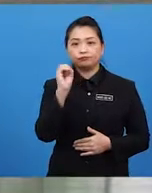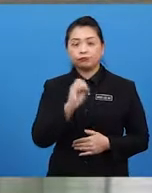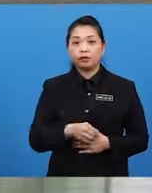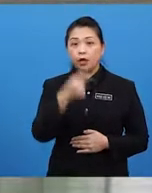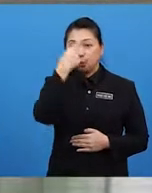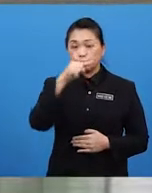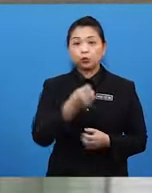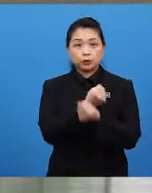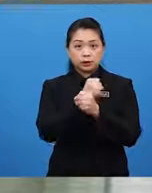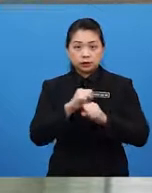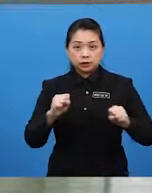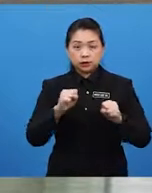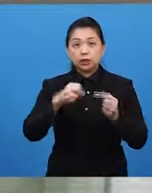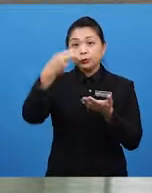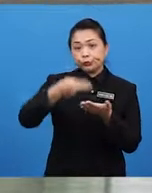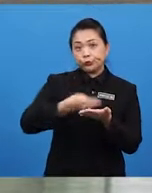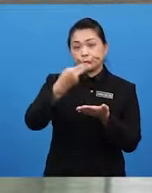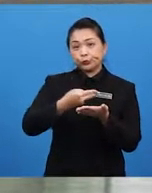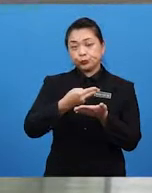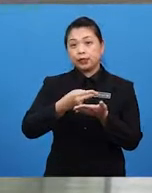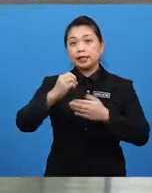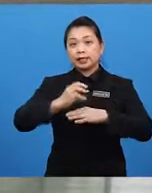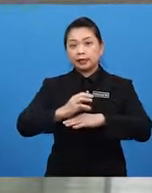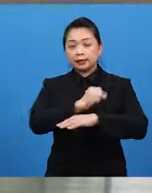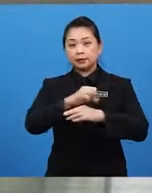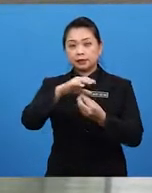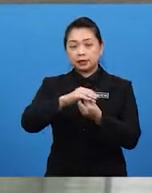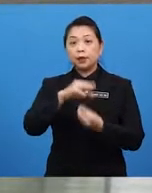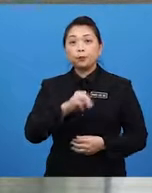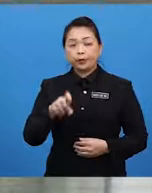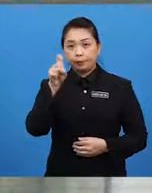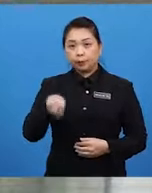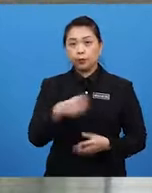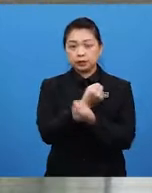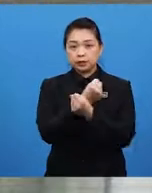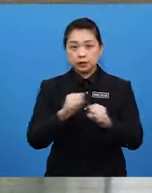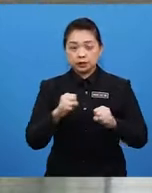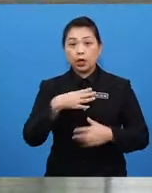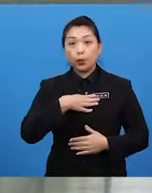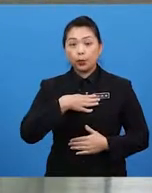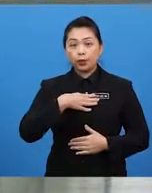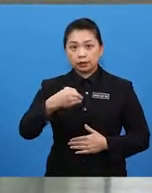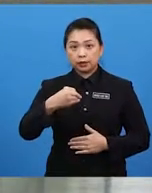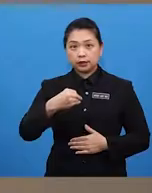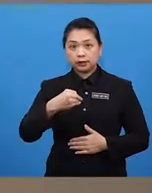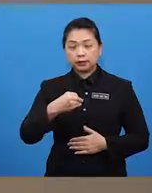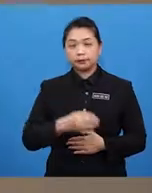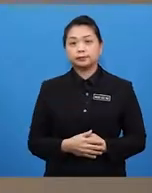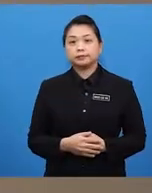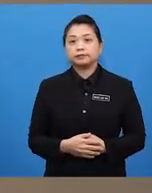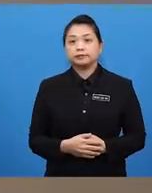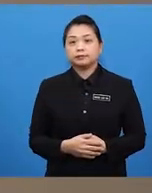Hai untuk menyediakan suckling cendawan murid perlu menyediakan white merek work